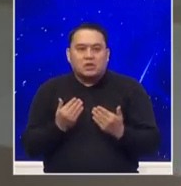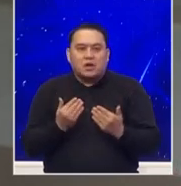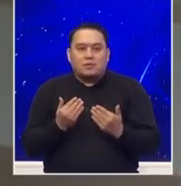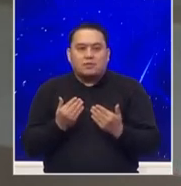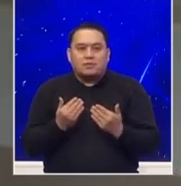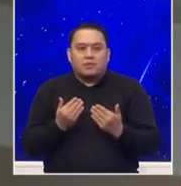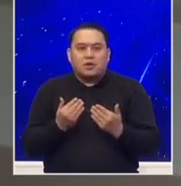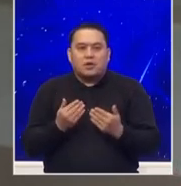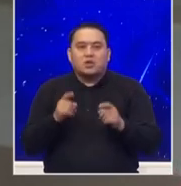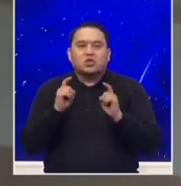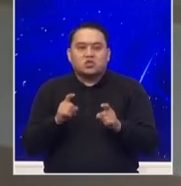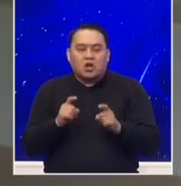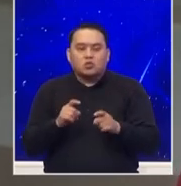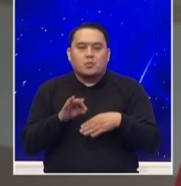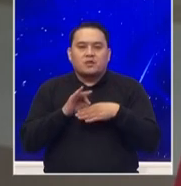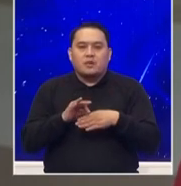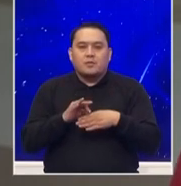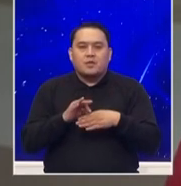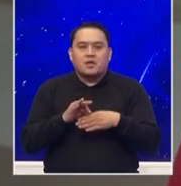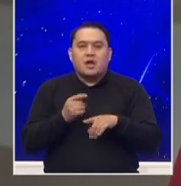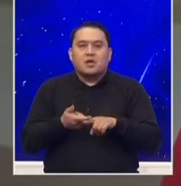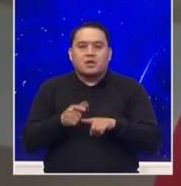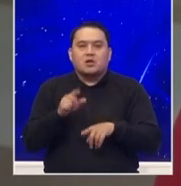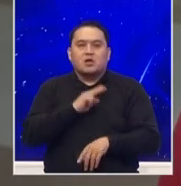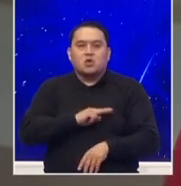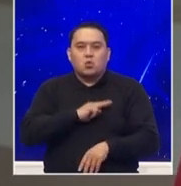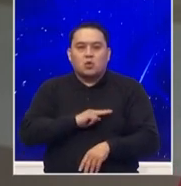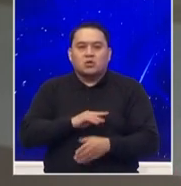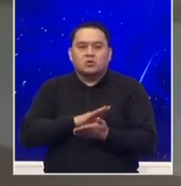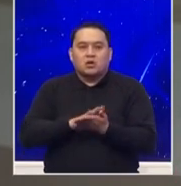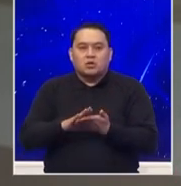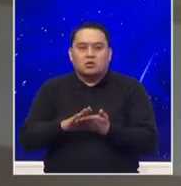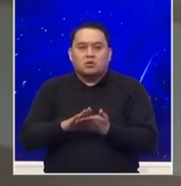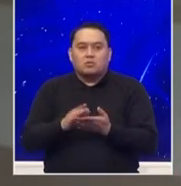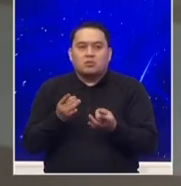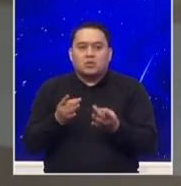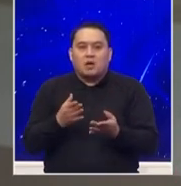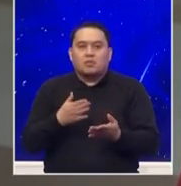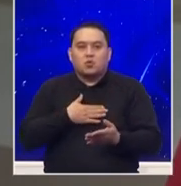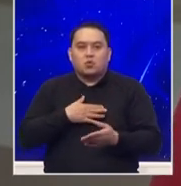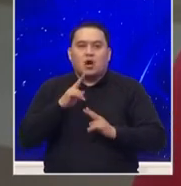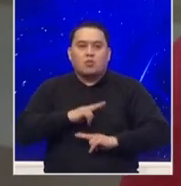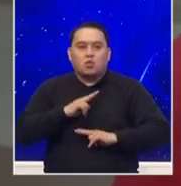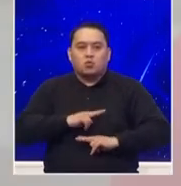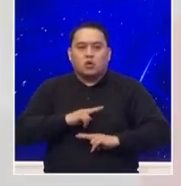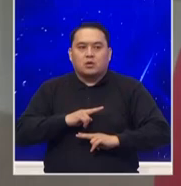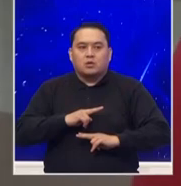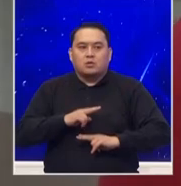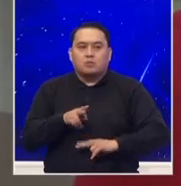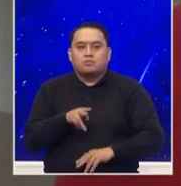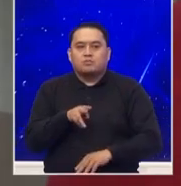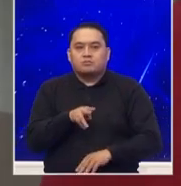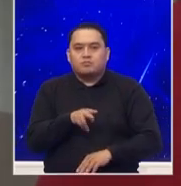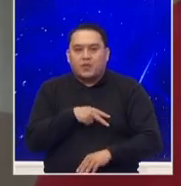последнюю регистрацию проходит. Представляете, эти люди работают на чистом энтузиазме. Нам надо эту работу поощрять.